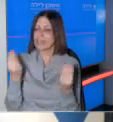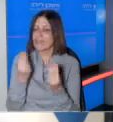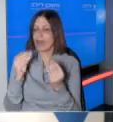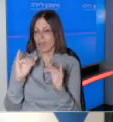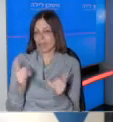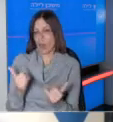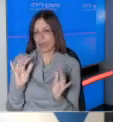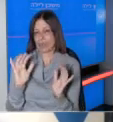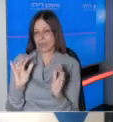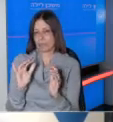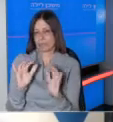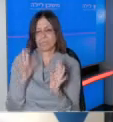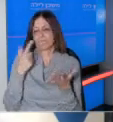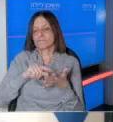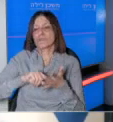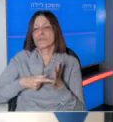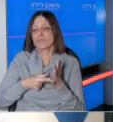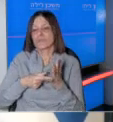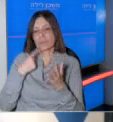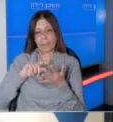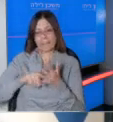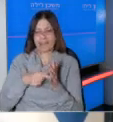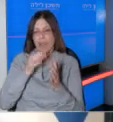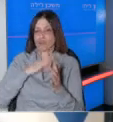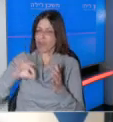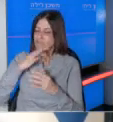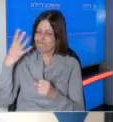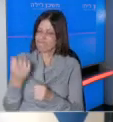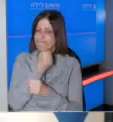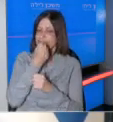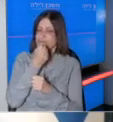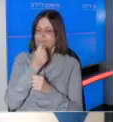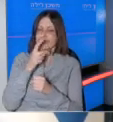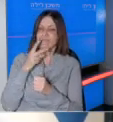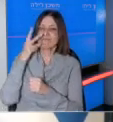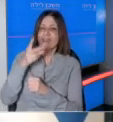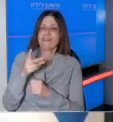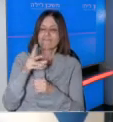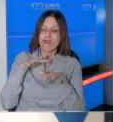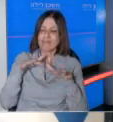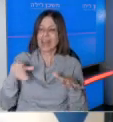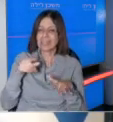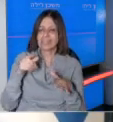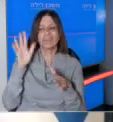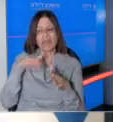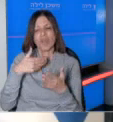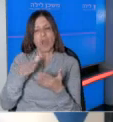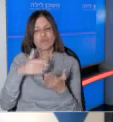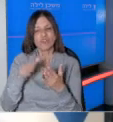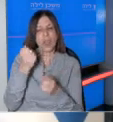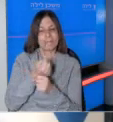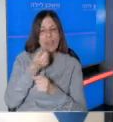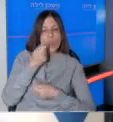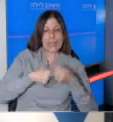הנכון. מה המטרה? המטרה שלנו היא לצלוח את הגל הזה, תוך המשך פעילות הכלכלה,